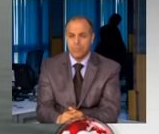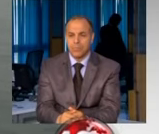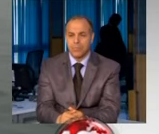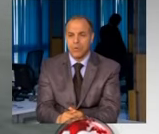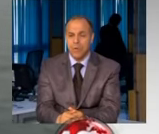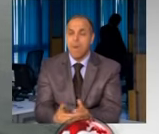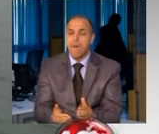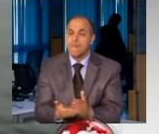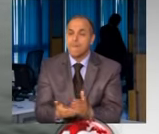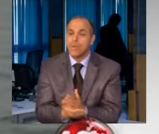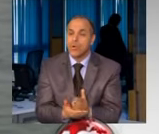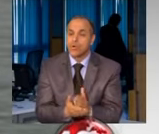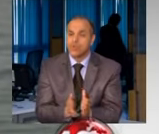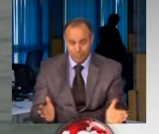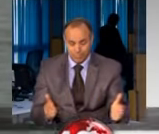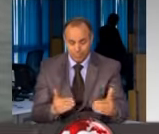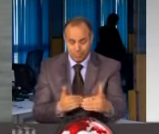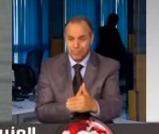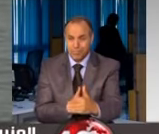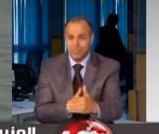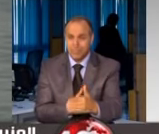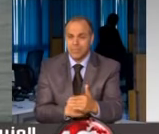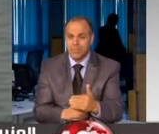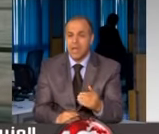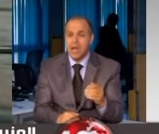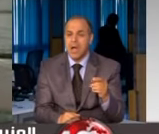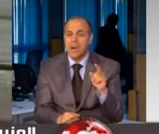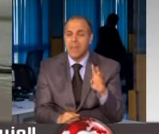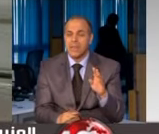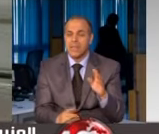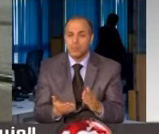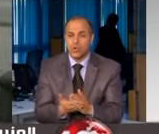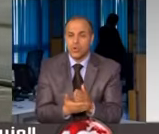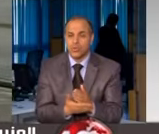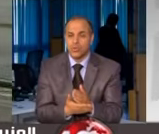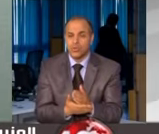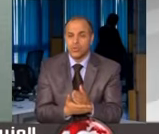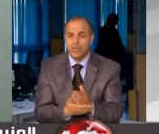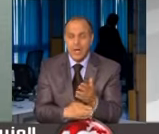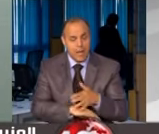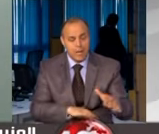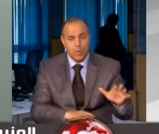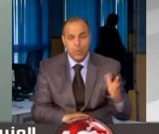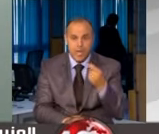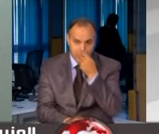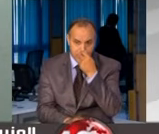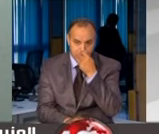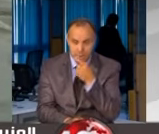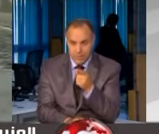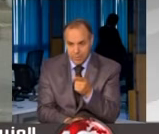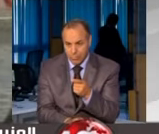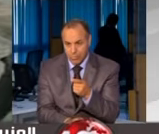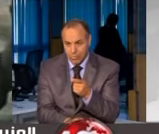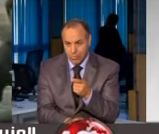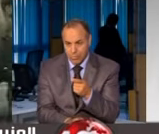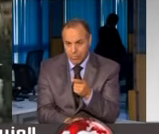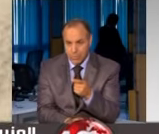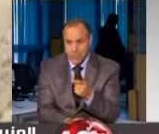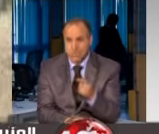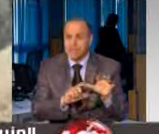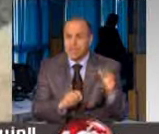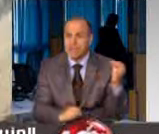هو مشروع أقفاص عائمة من بين 14 مشروعا منتصبا بالشريط الساحلي بالمنستير ينتج